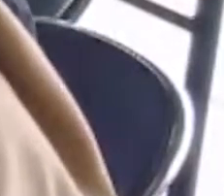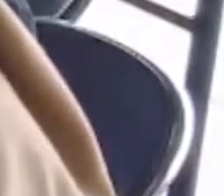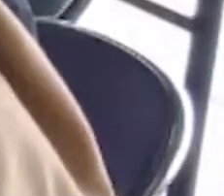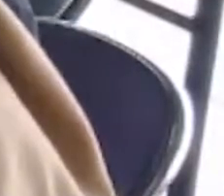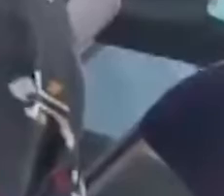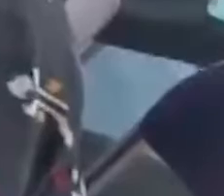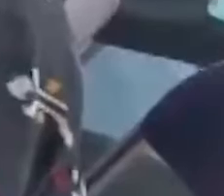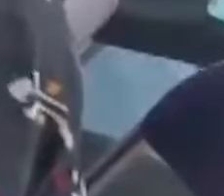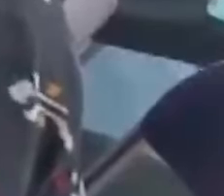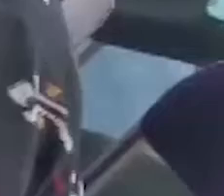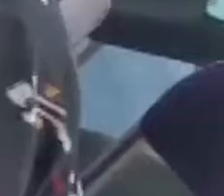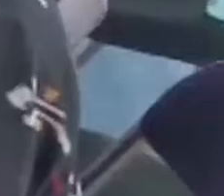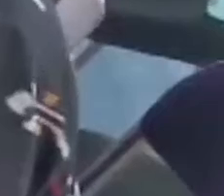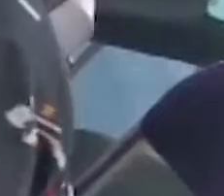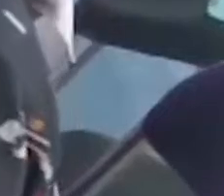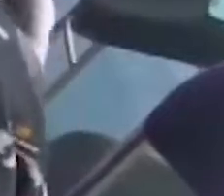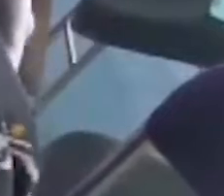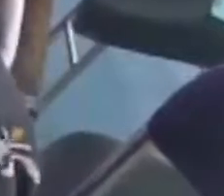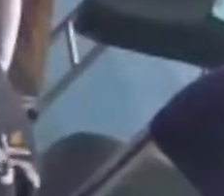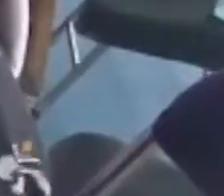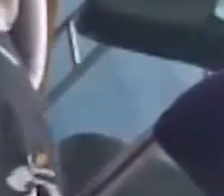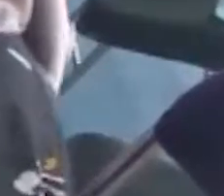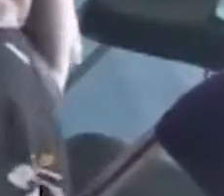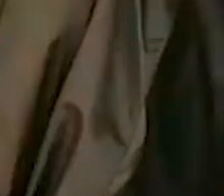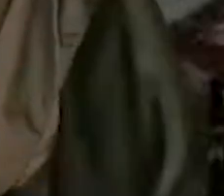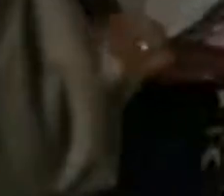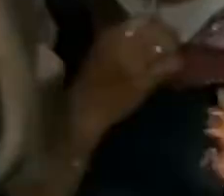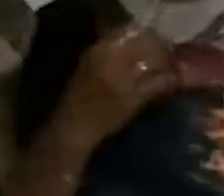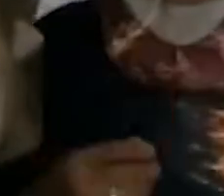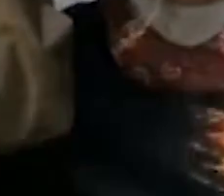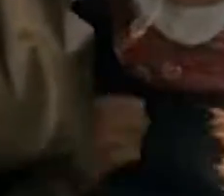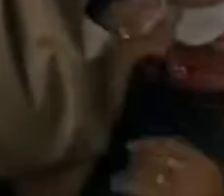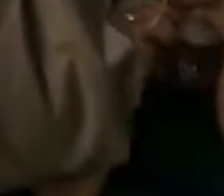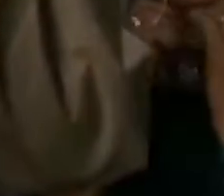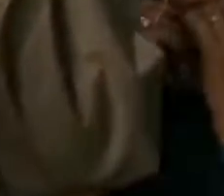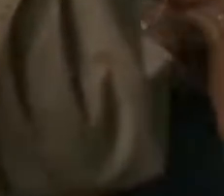ratusan pemudik, 8 diantaranya terkonfirmasi reaktif COVID-19.